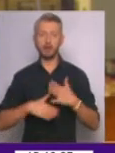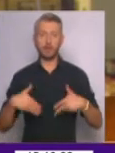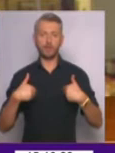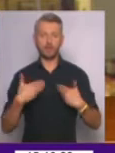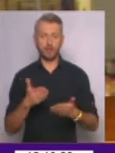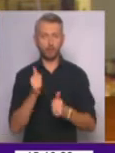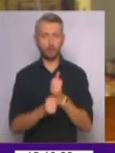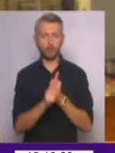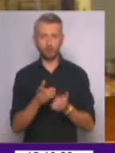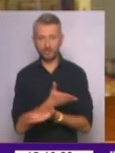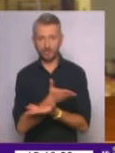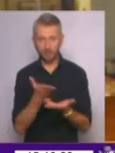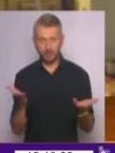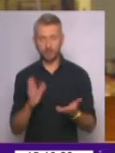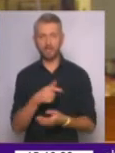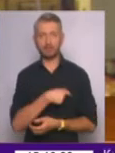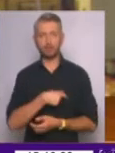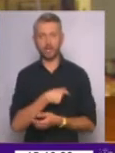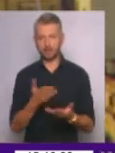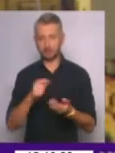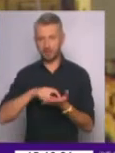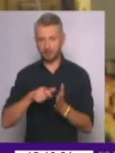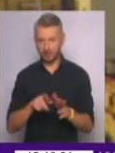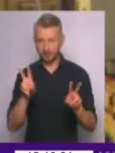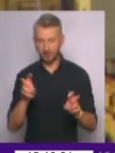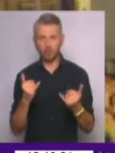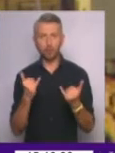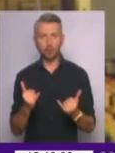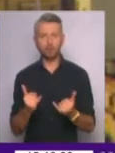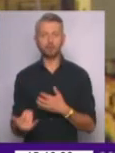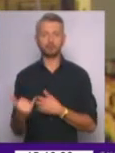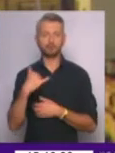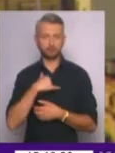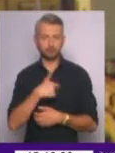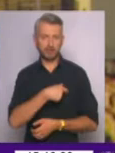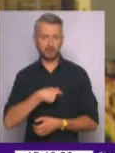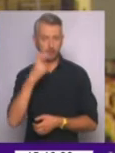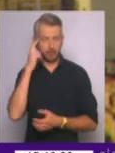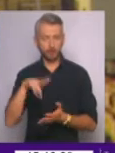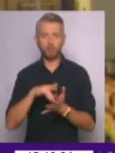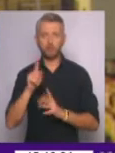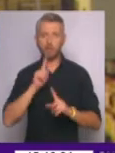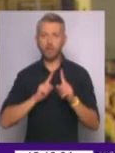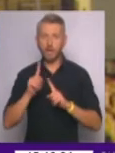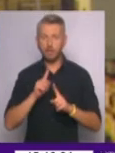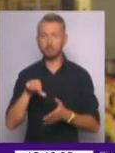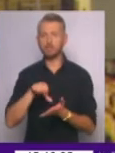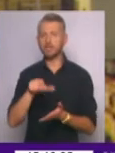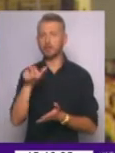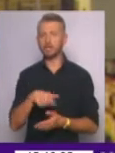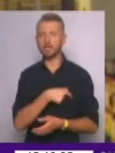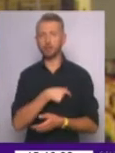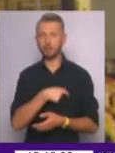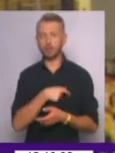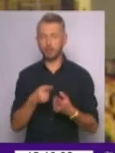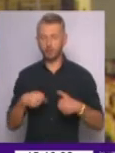кожного з вас в прямому ефірі депутатської приймальні. Сьогодні до нашої студії завітав депутат Київської міської ради, представник депутатської